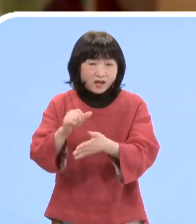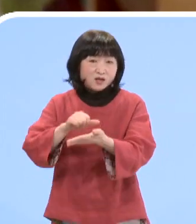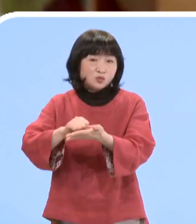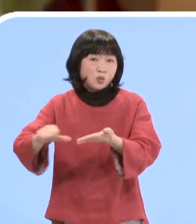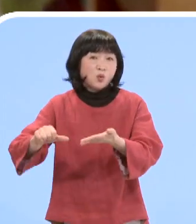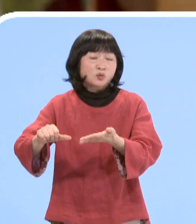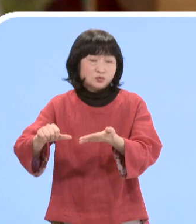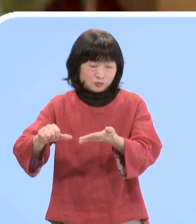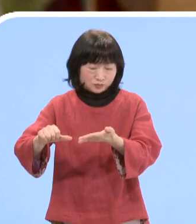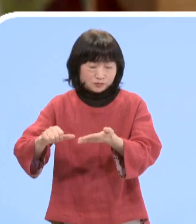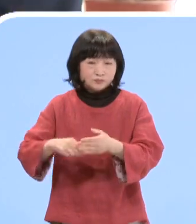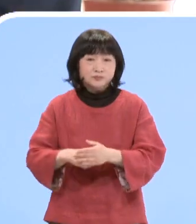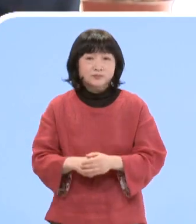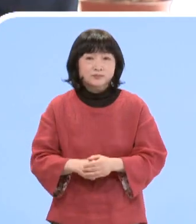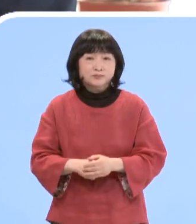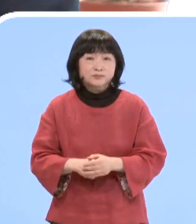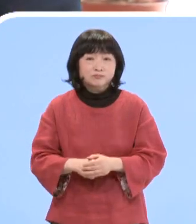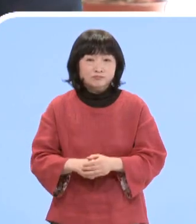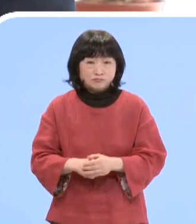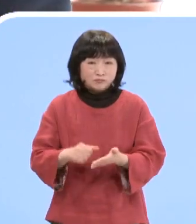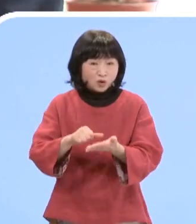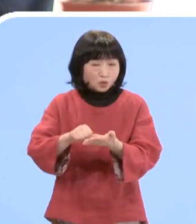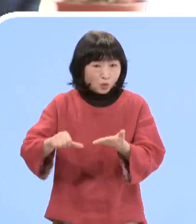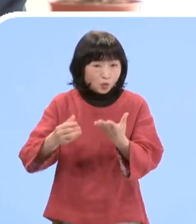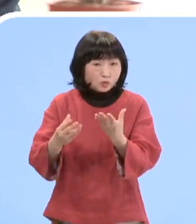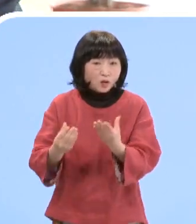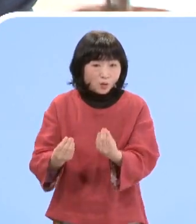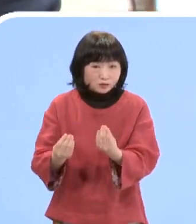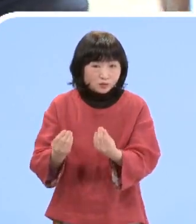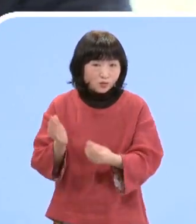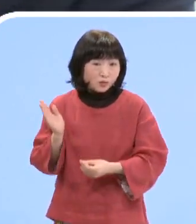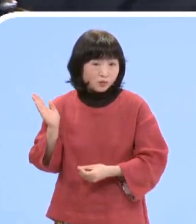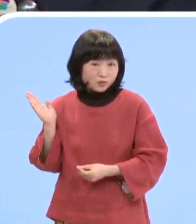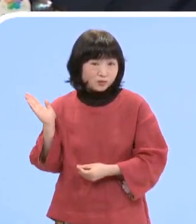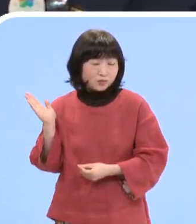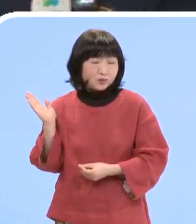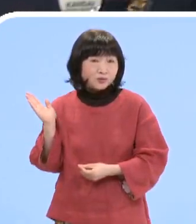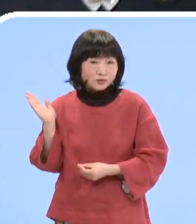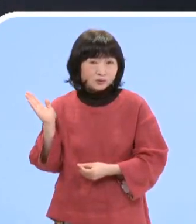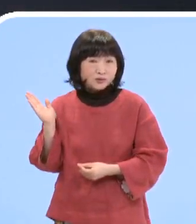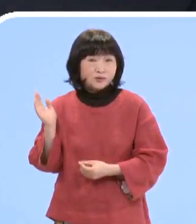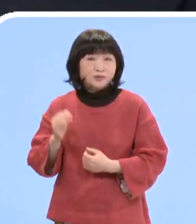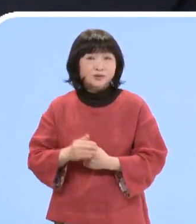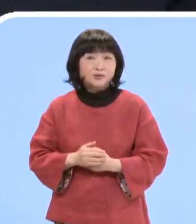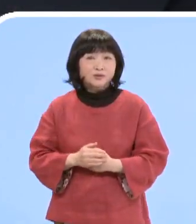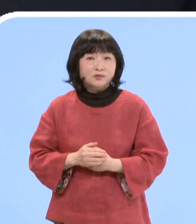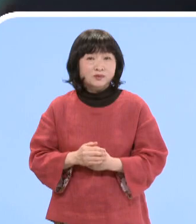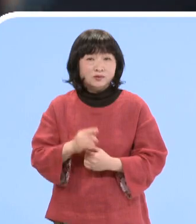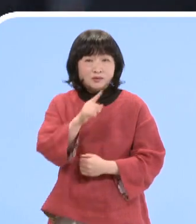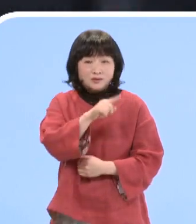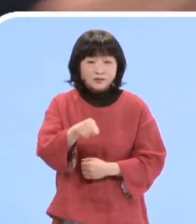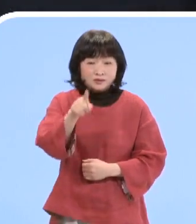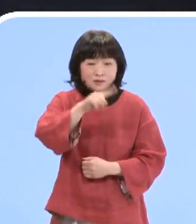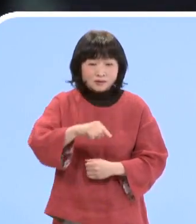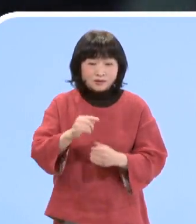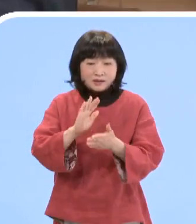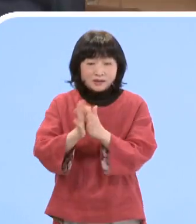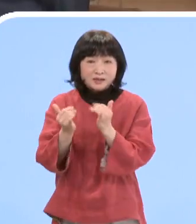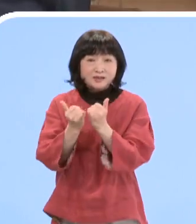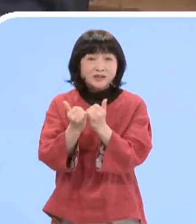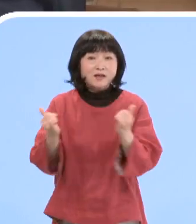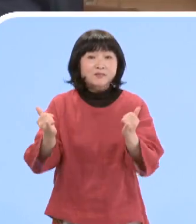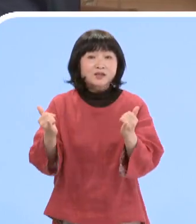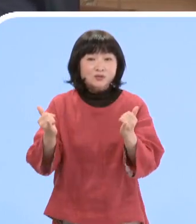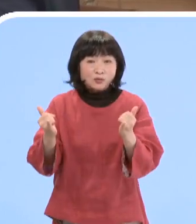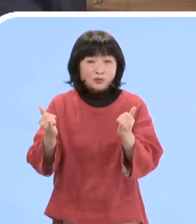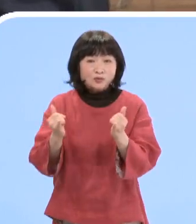に登録できるんですが、はい、登録してもらうとこのね、 はい、 いい県民というね、 はい、 県